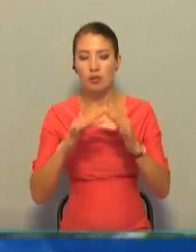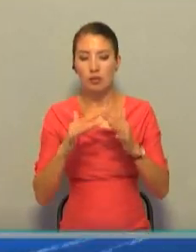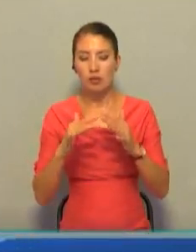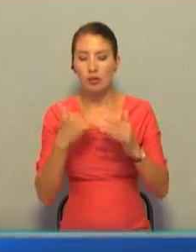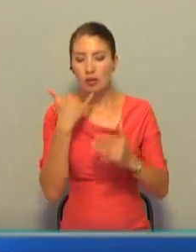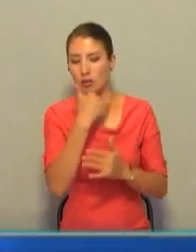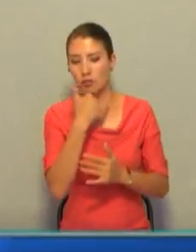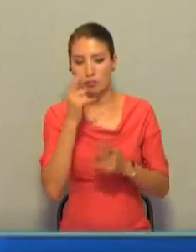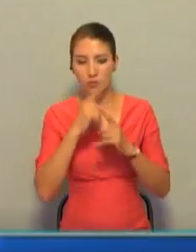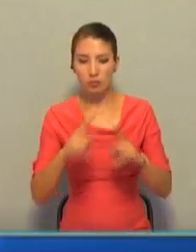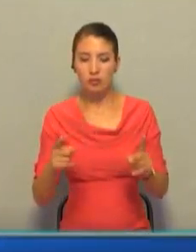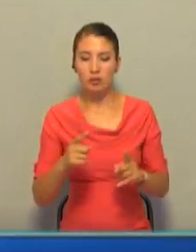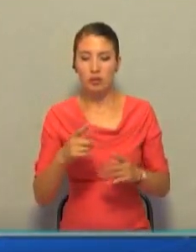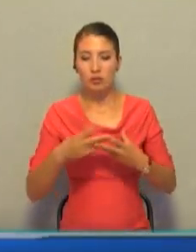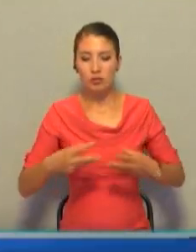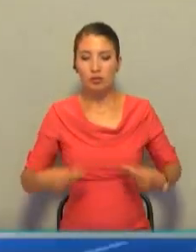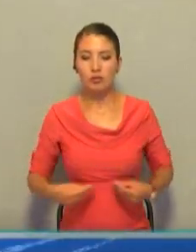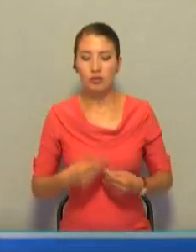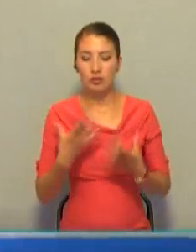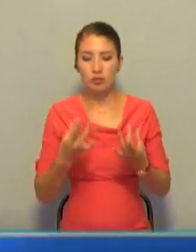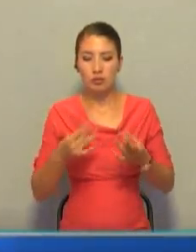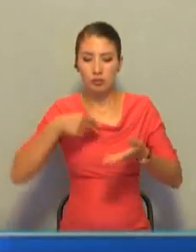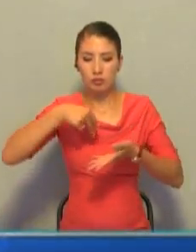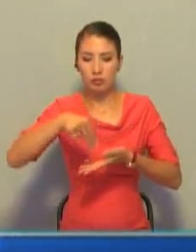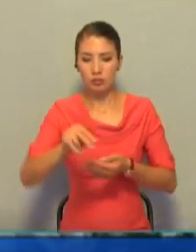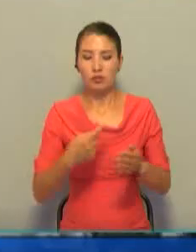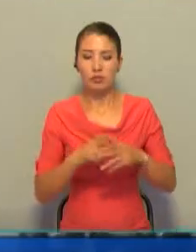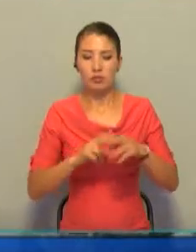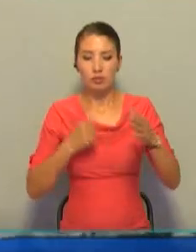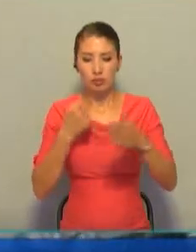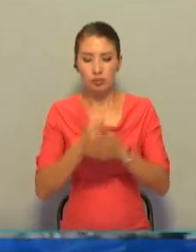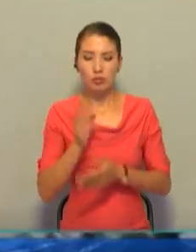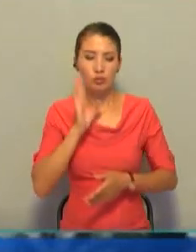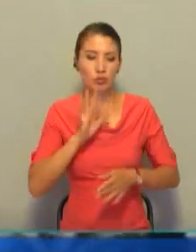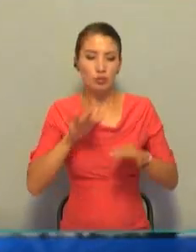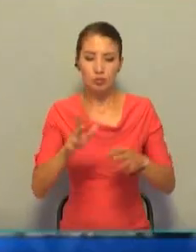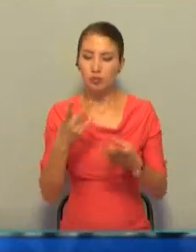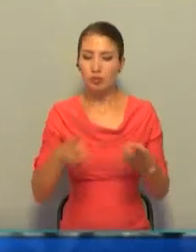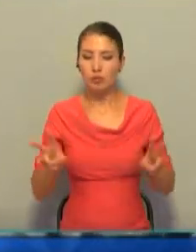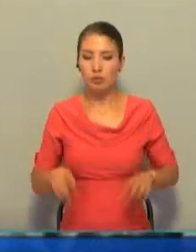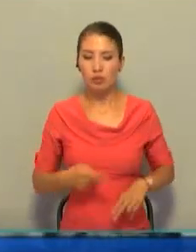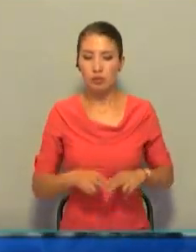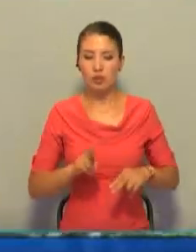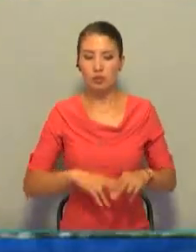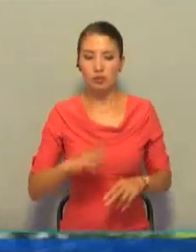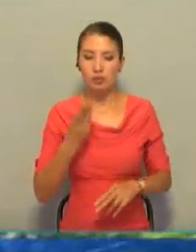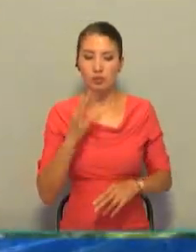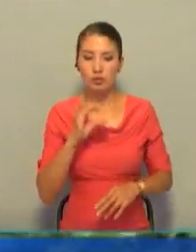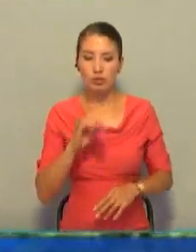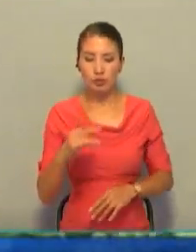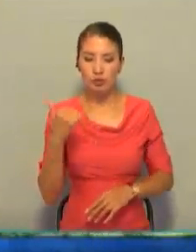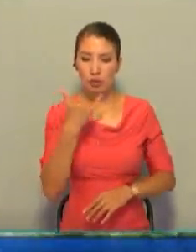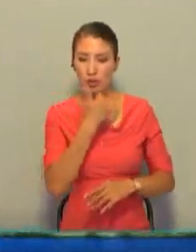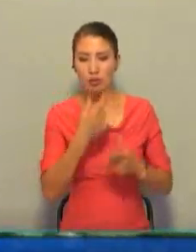ерекшелігі тұқым ерте көктемде ылғалда егіліп, сол сәттен пісіп жетілгенше су ішпейді. Ел арасында шөл қарбыз атанған бақша